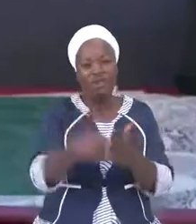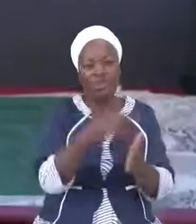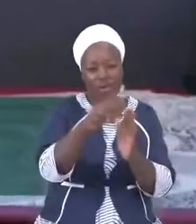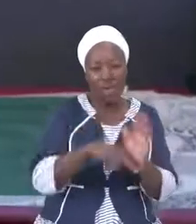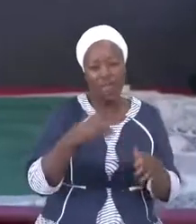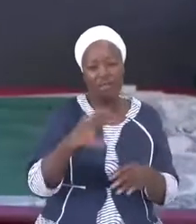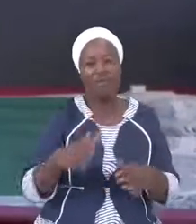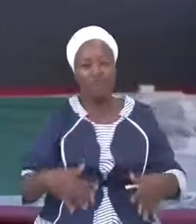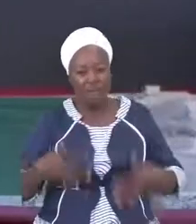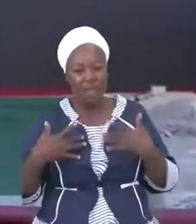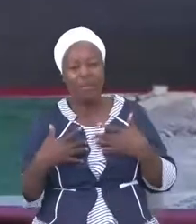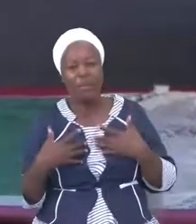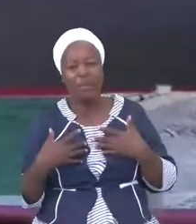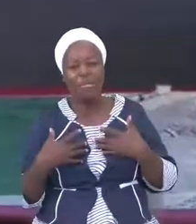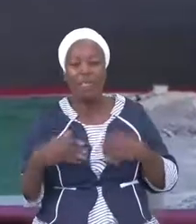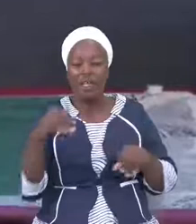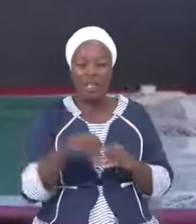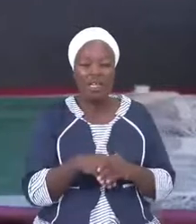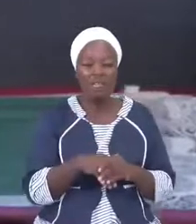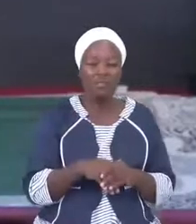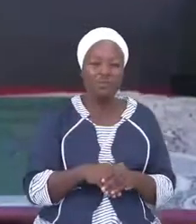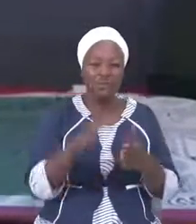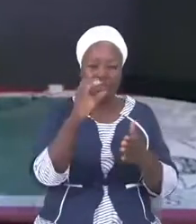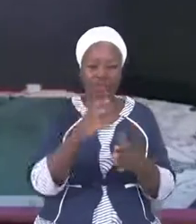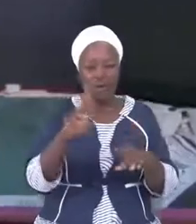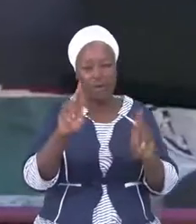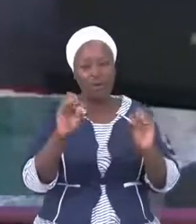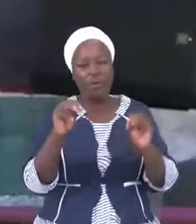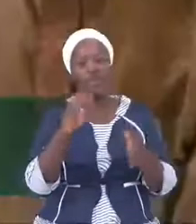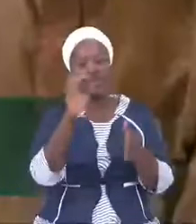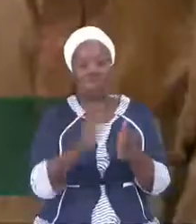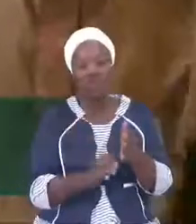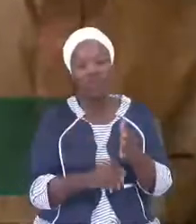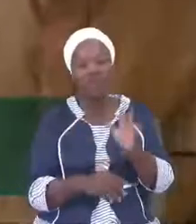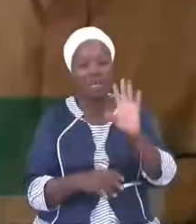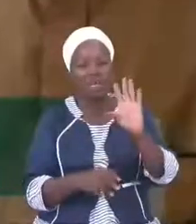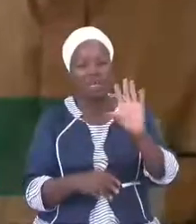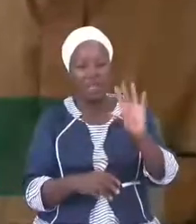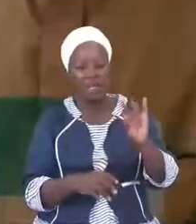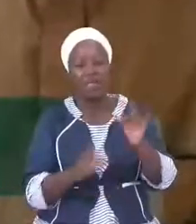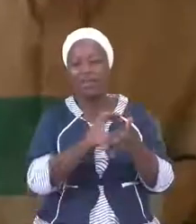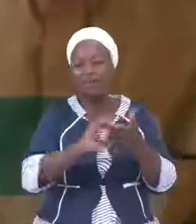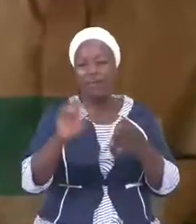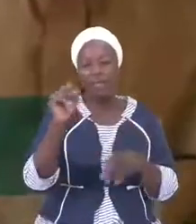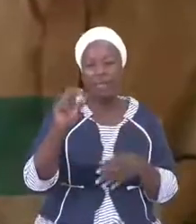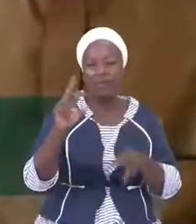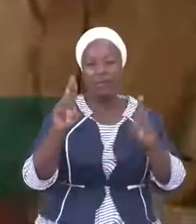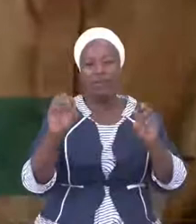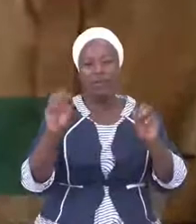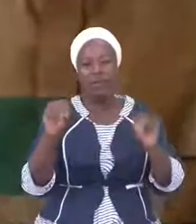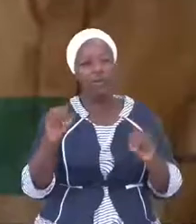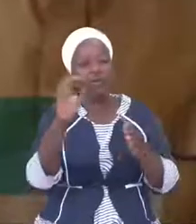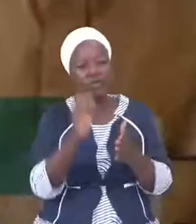maintenant en nouveauté de vie. Et Romains 8, nous lisons le verset